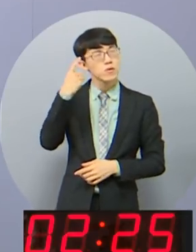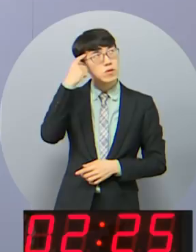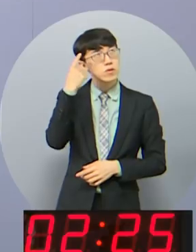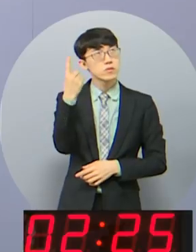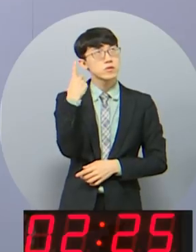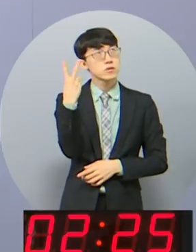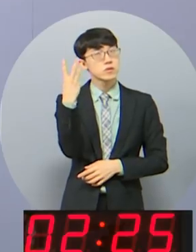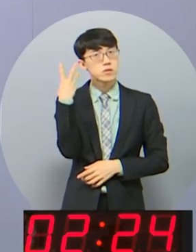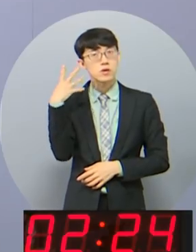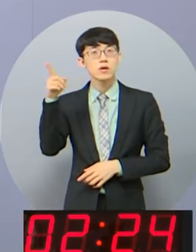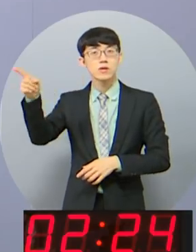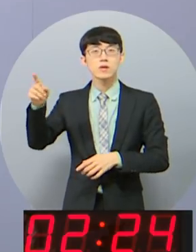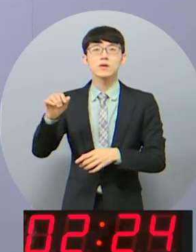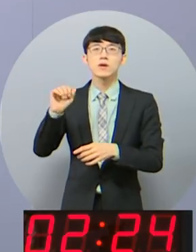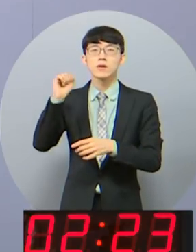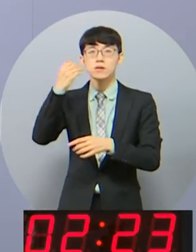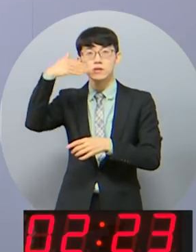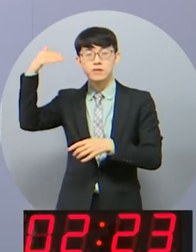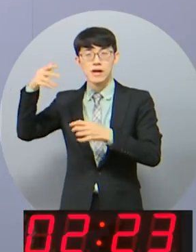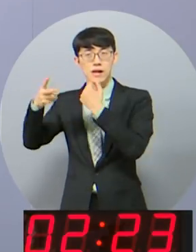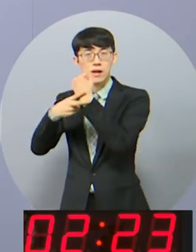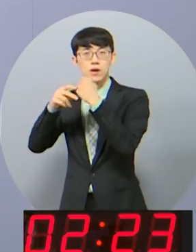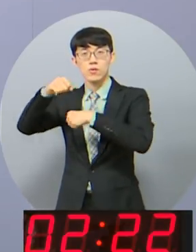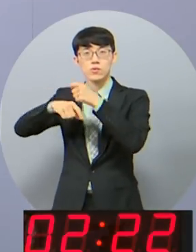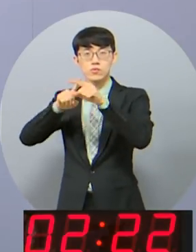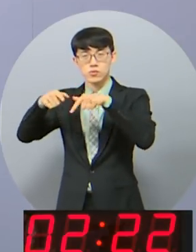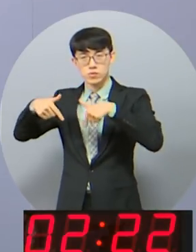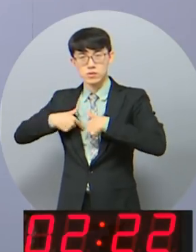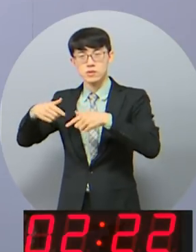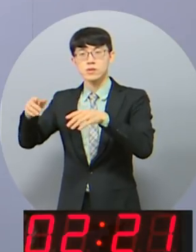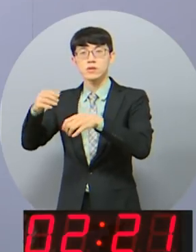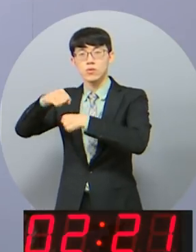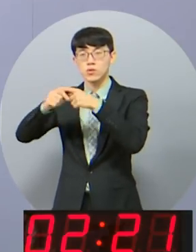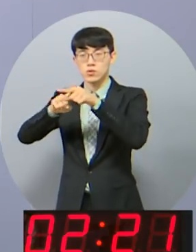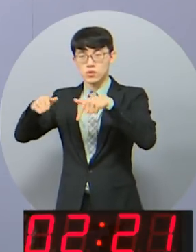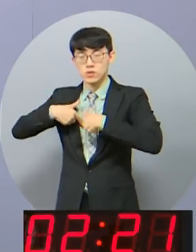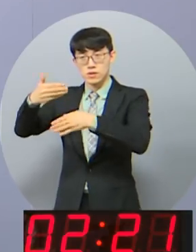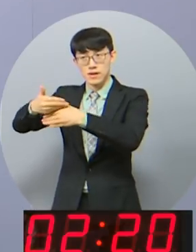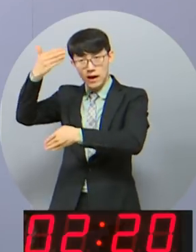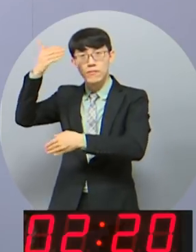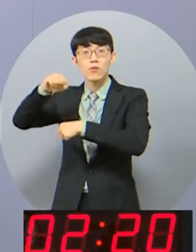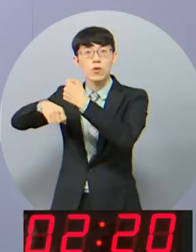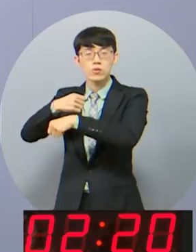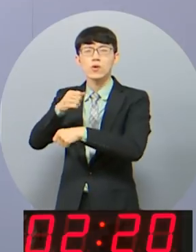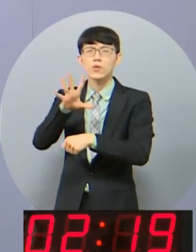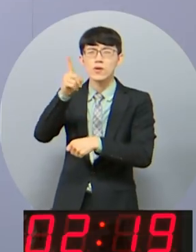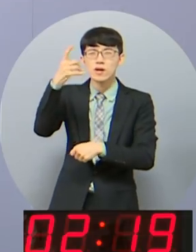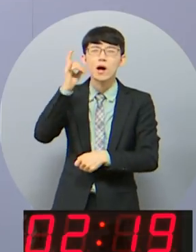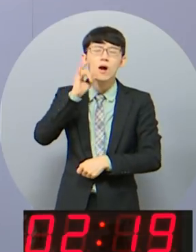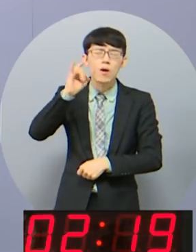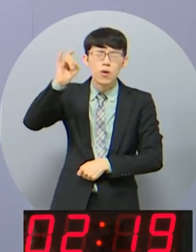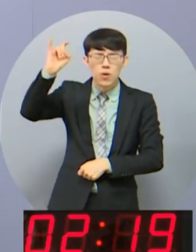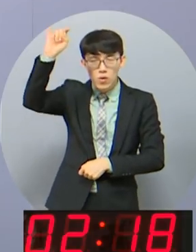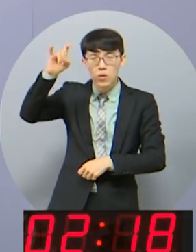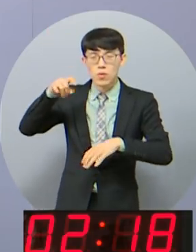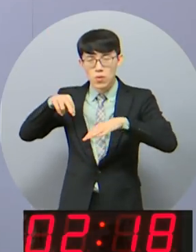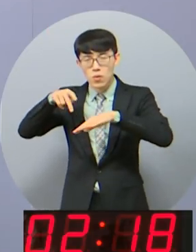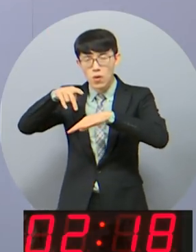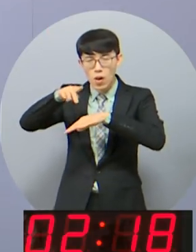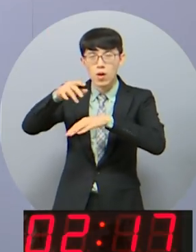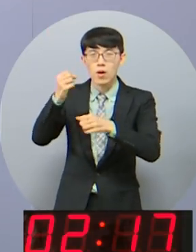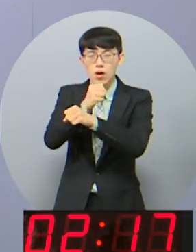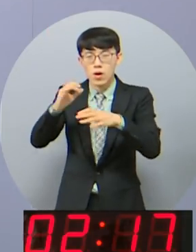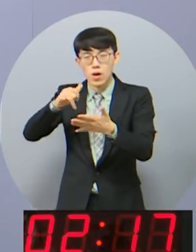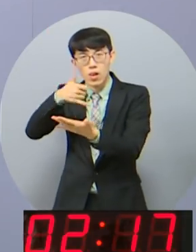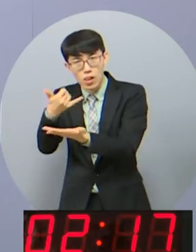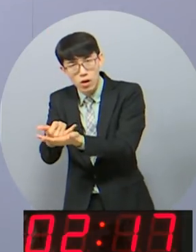里的活动中心开幕，有一个老阿嬷她在走路的过程中不慎摔倒，所谓的通用设计就是希望可